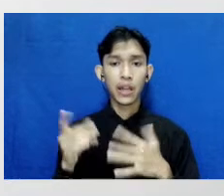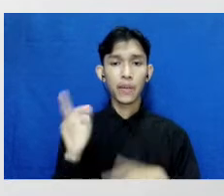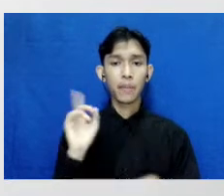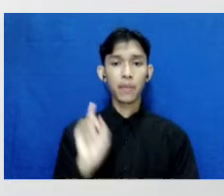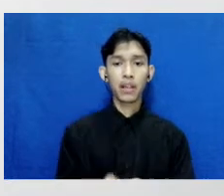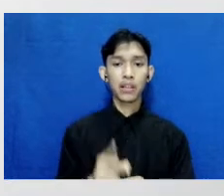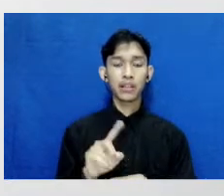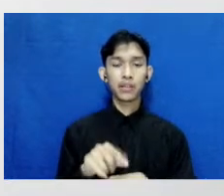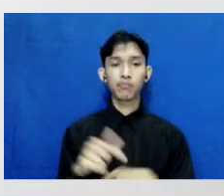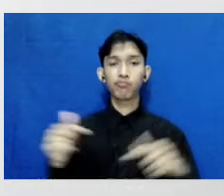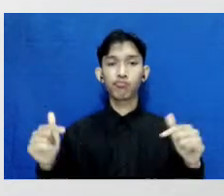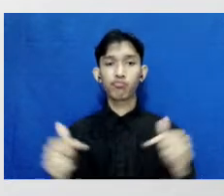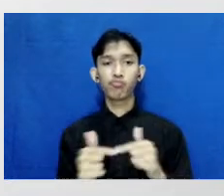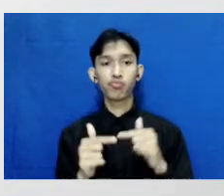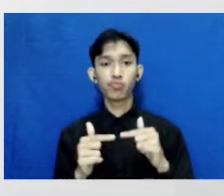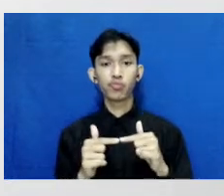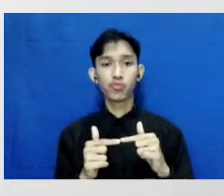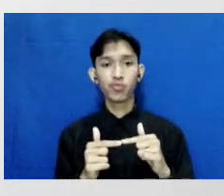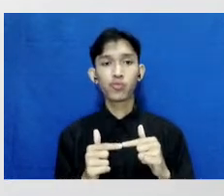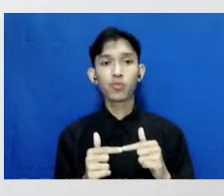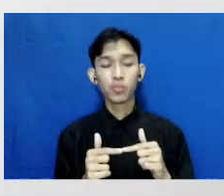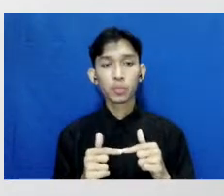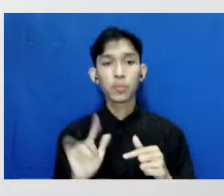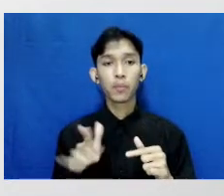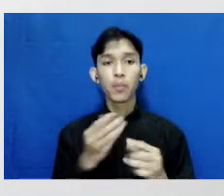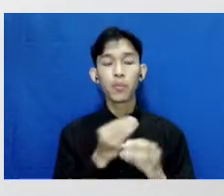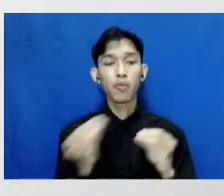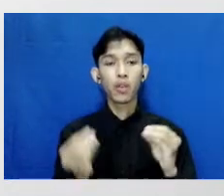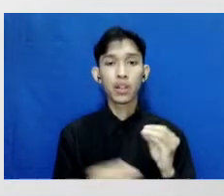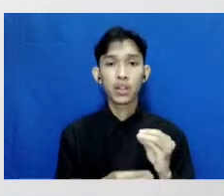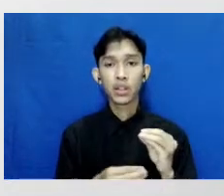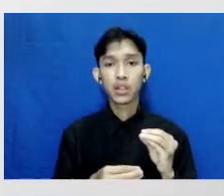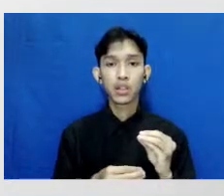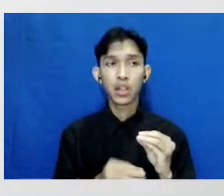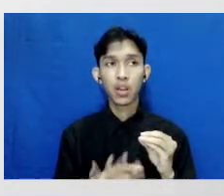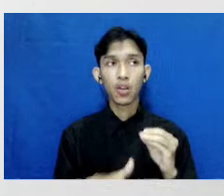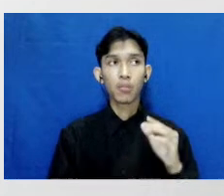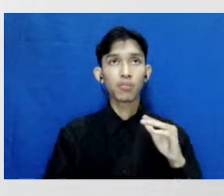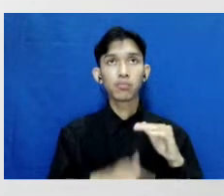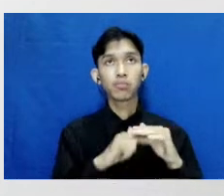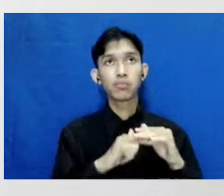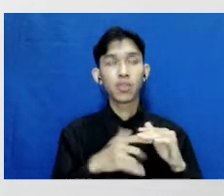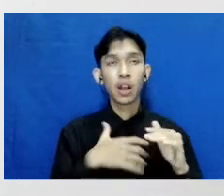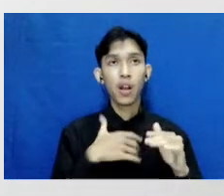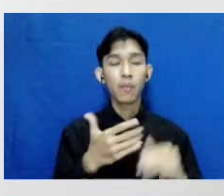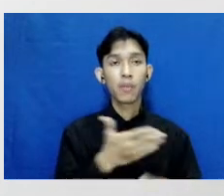yang relevan, dan mewakili, menjamin hak mereka terkait